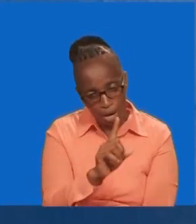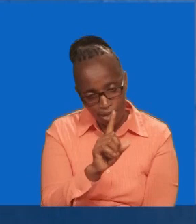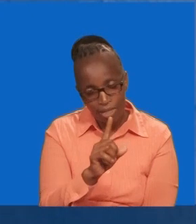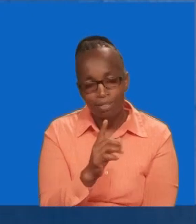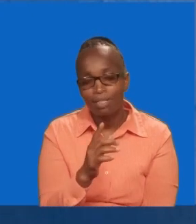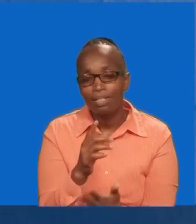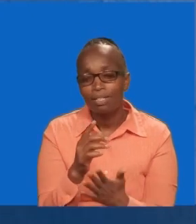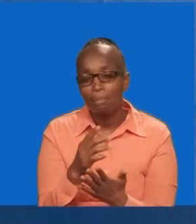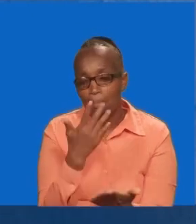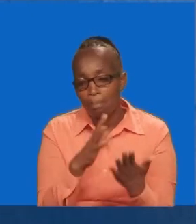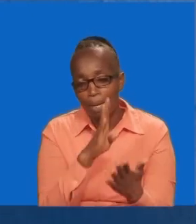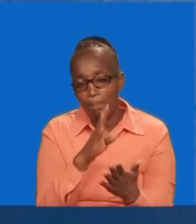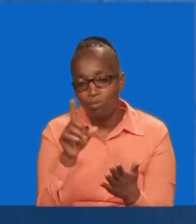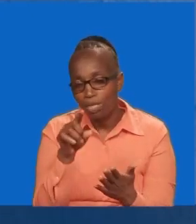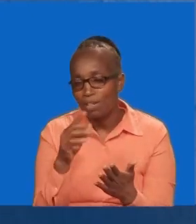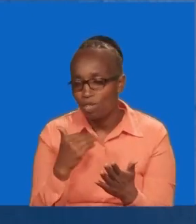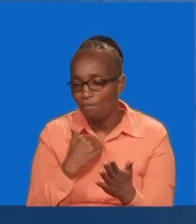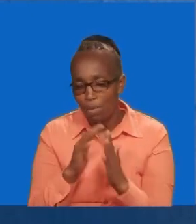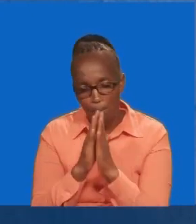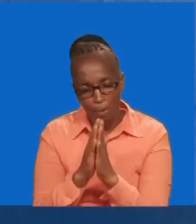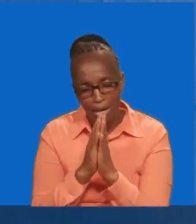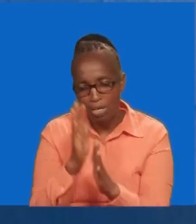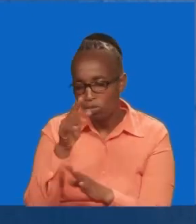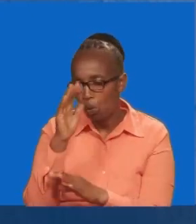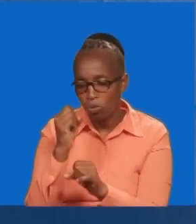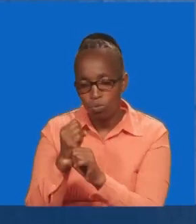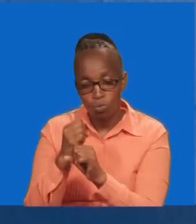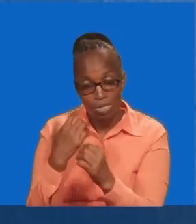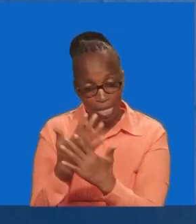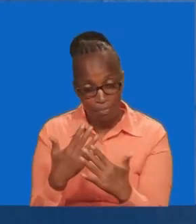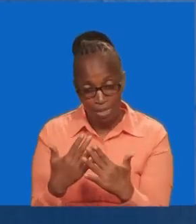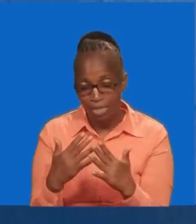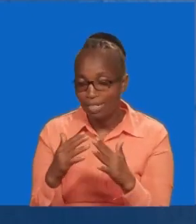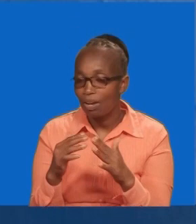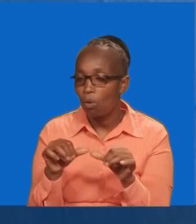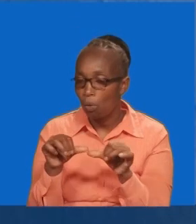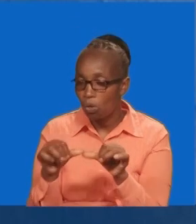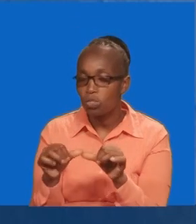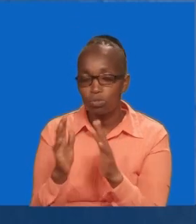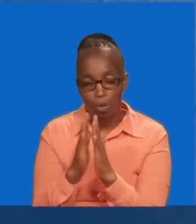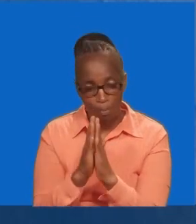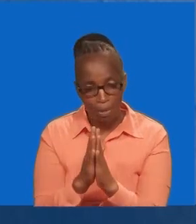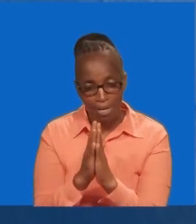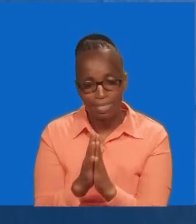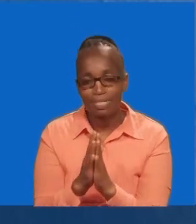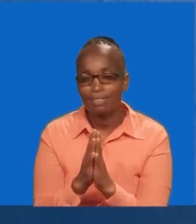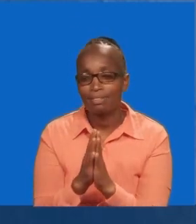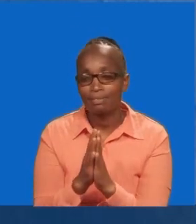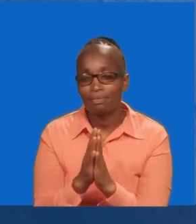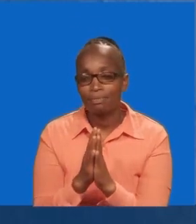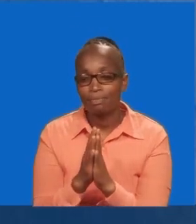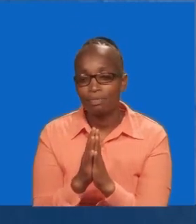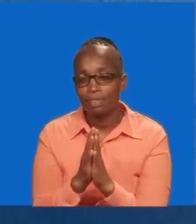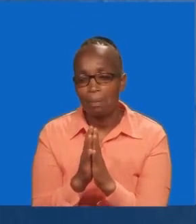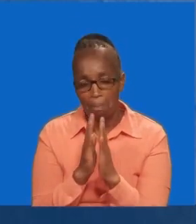unatarajia huu mwaka Mwenyezi Mungu akutendee na akufanyie, na unjaona majibu, zidi na kuomba. Endelea na